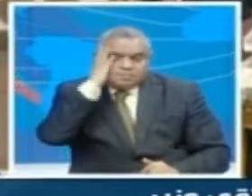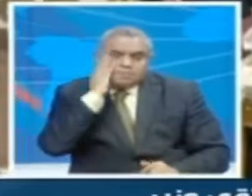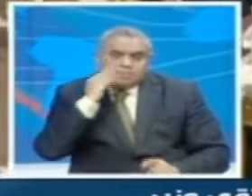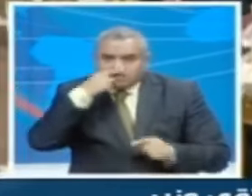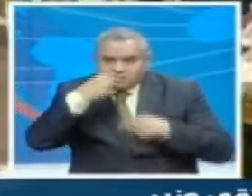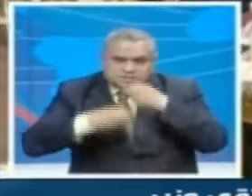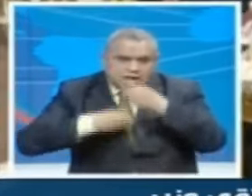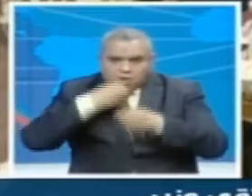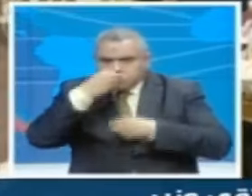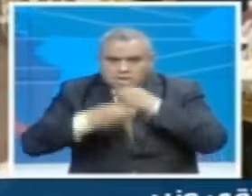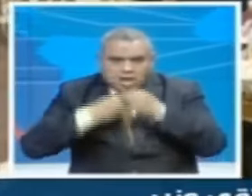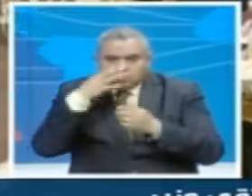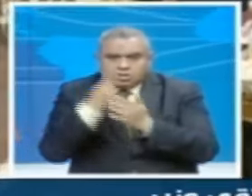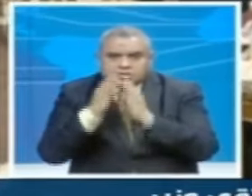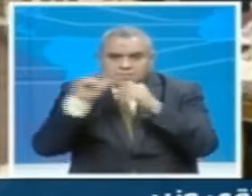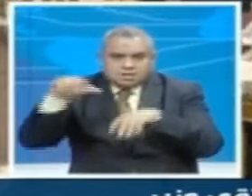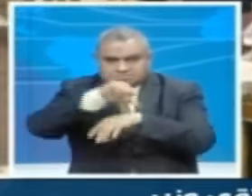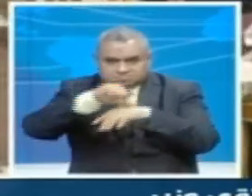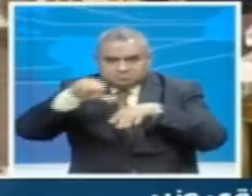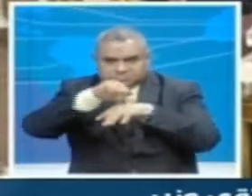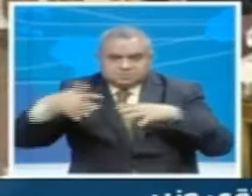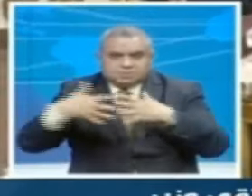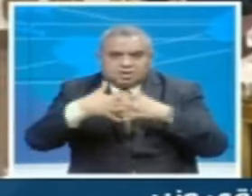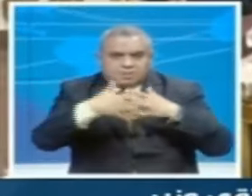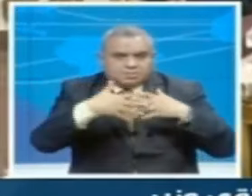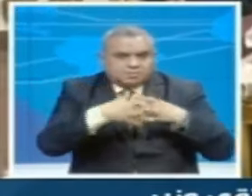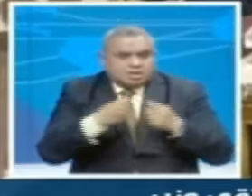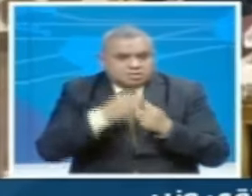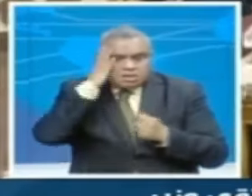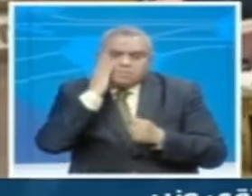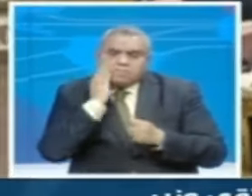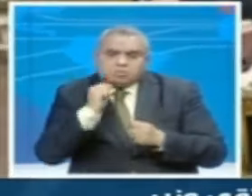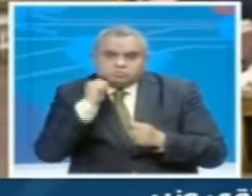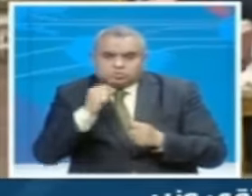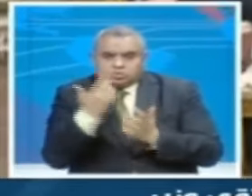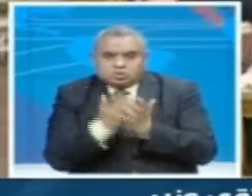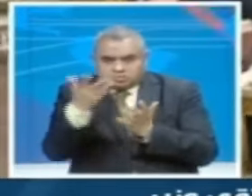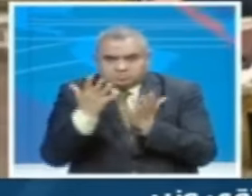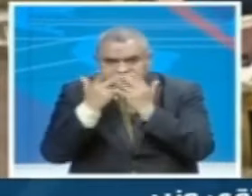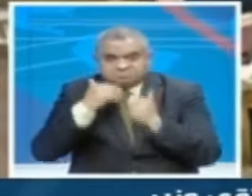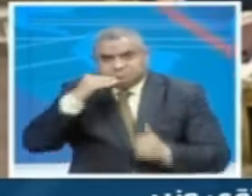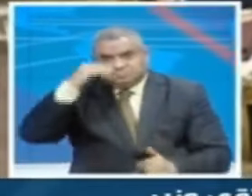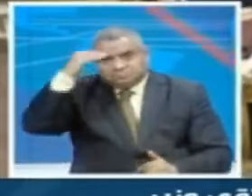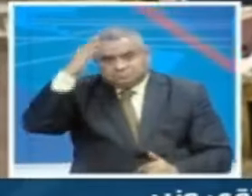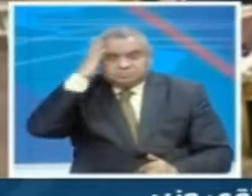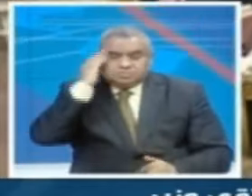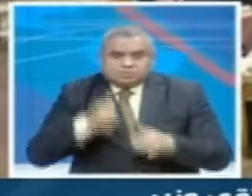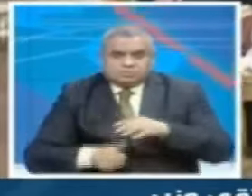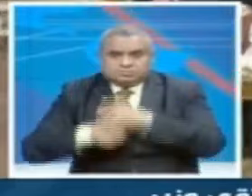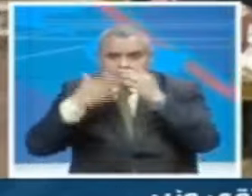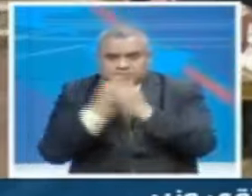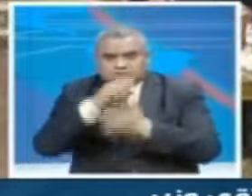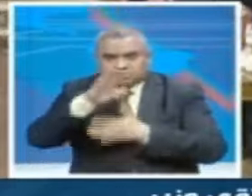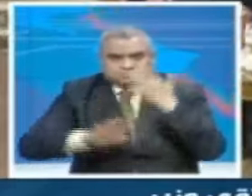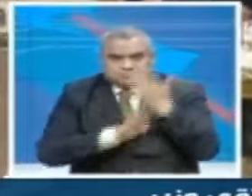التي تجمع البلدين الصديقين في مختلف المجالات، مشيرا إلى أهمية تنسيق الرؤى والجهود المشتركة لتجنب